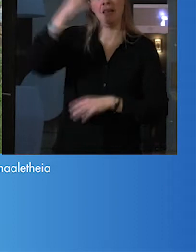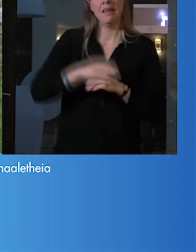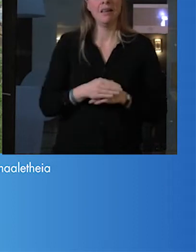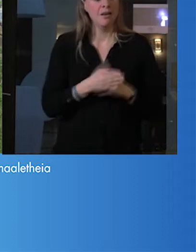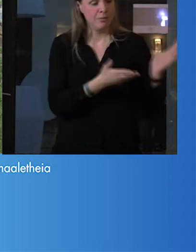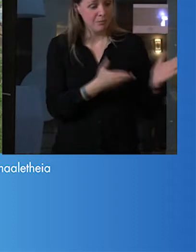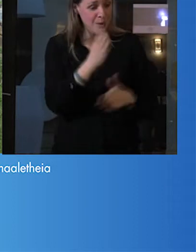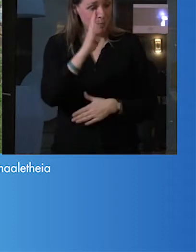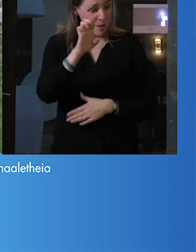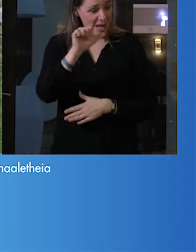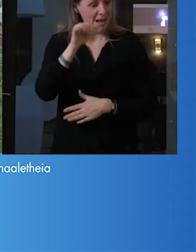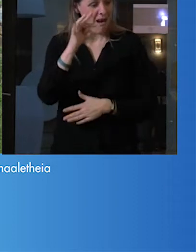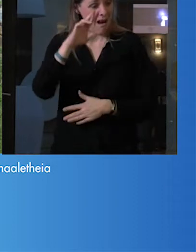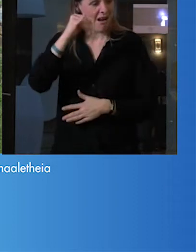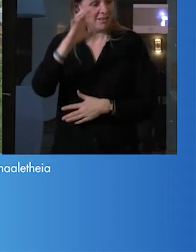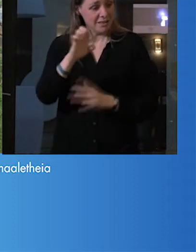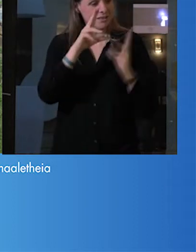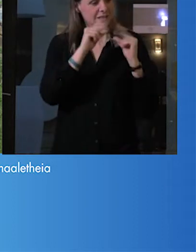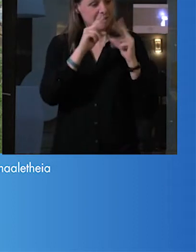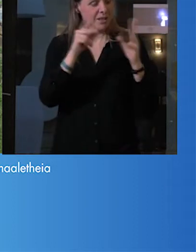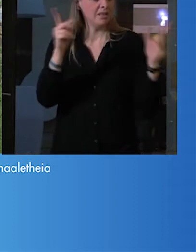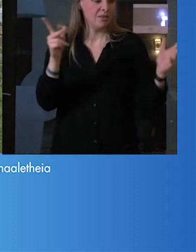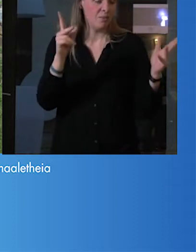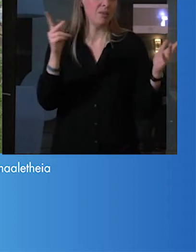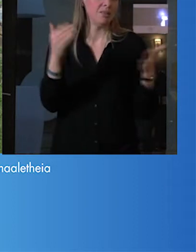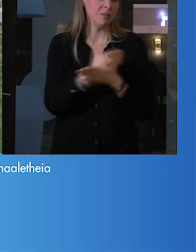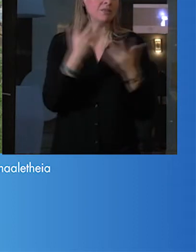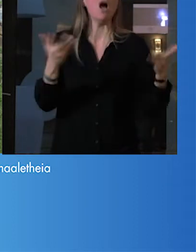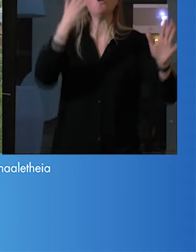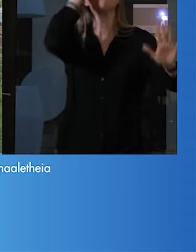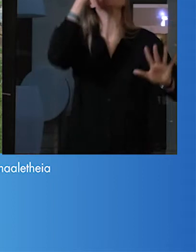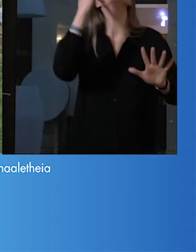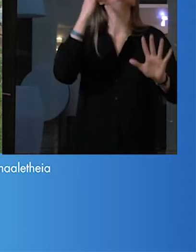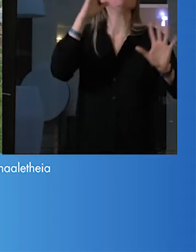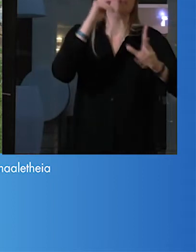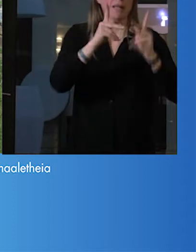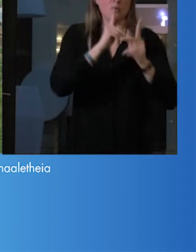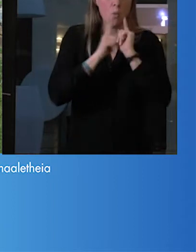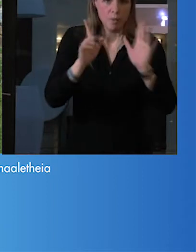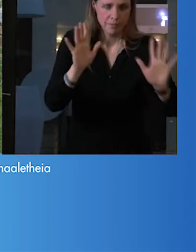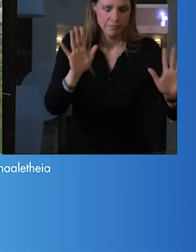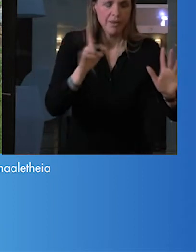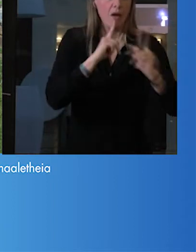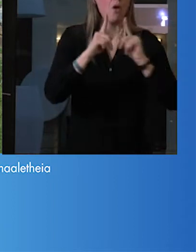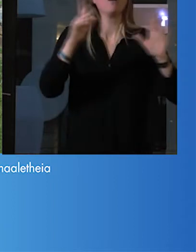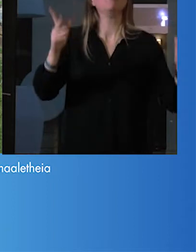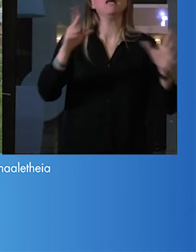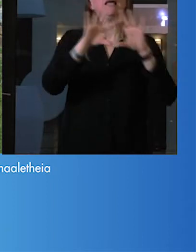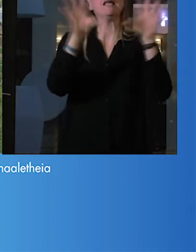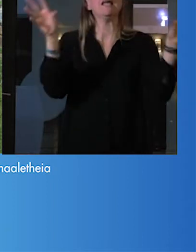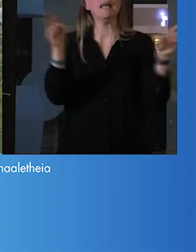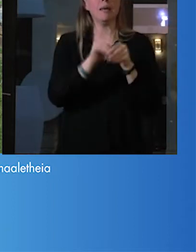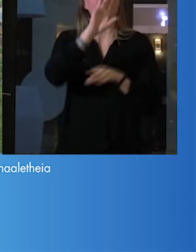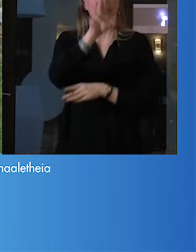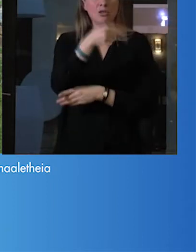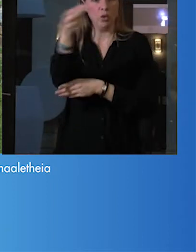veux raconter un peu cet épisode. Oui, alors sauf erreur de ma part, je crois que sur cette photo, en fait, c'est les équipes